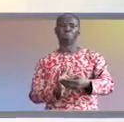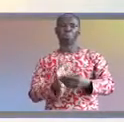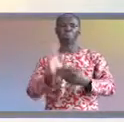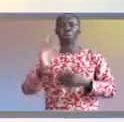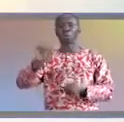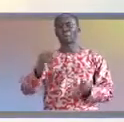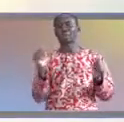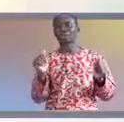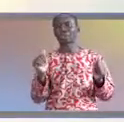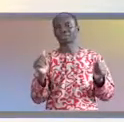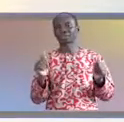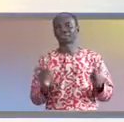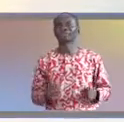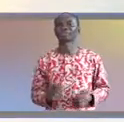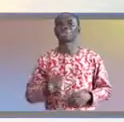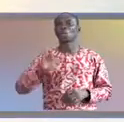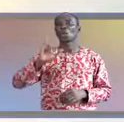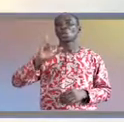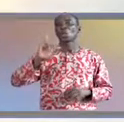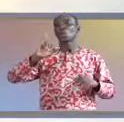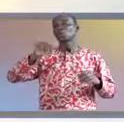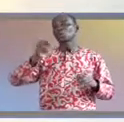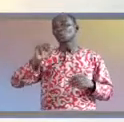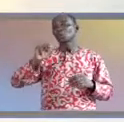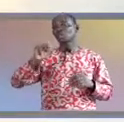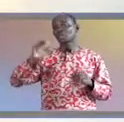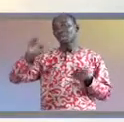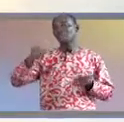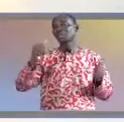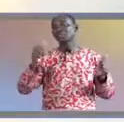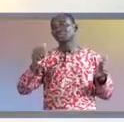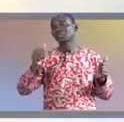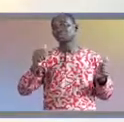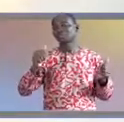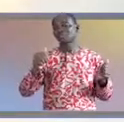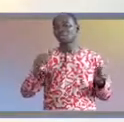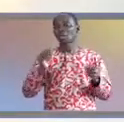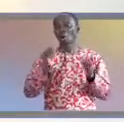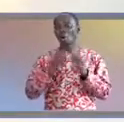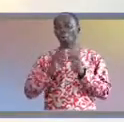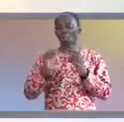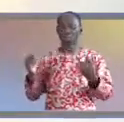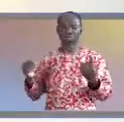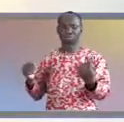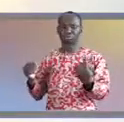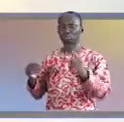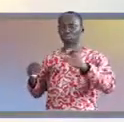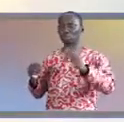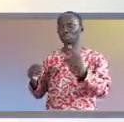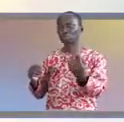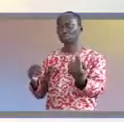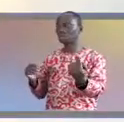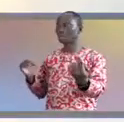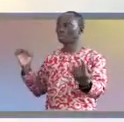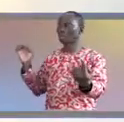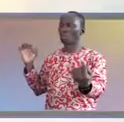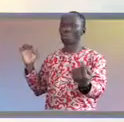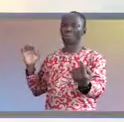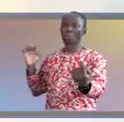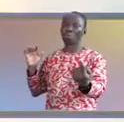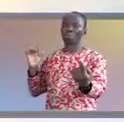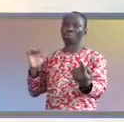esubo yohane esubo a obo e no so enipa ko ne nchen a na ana wo ko ne nchen